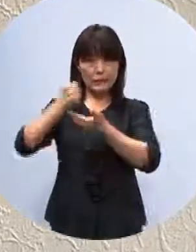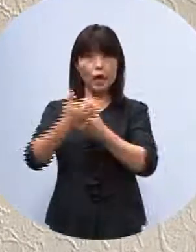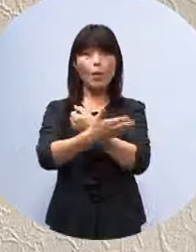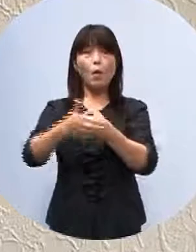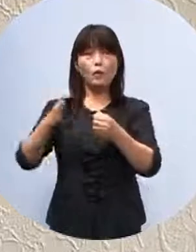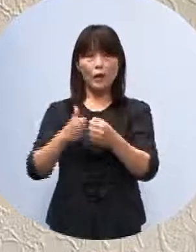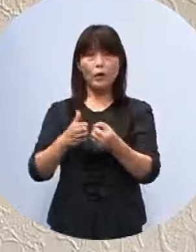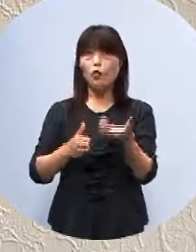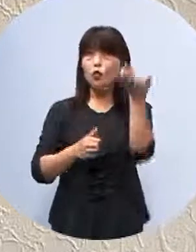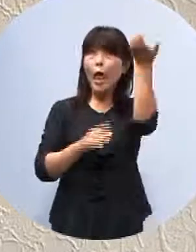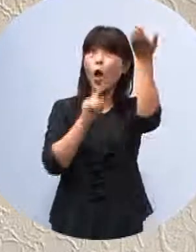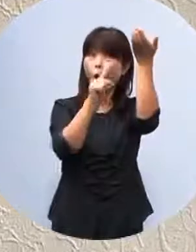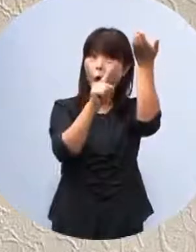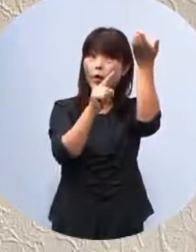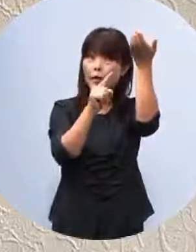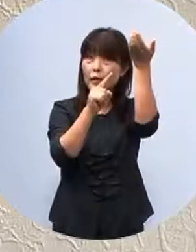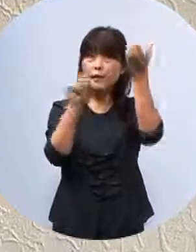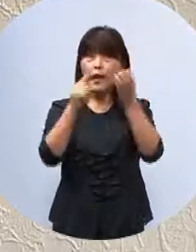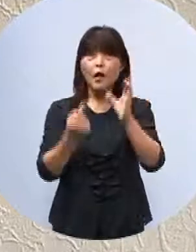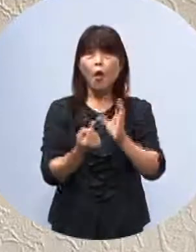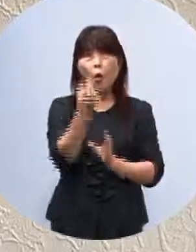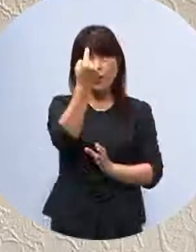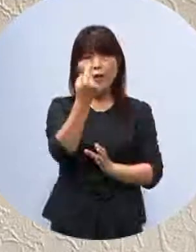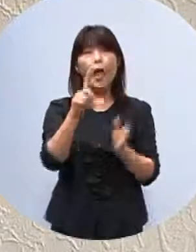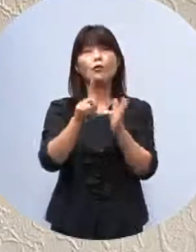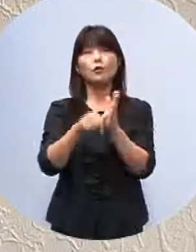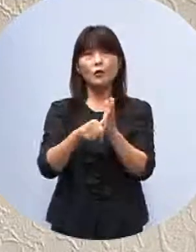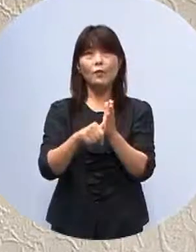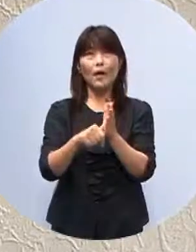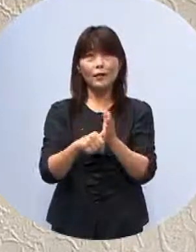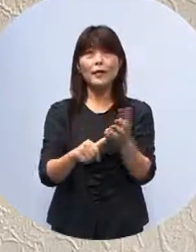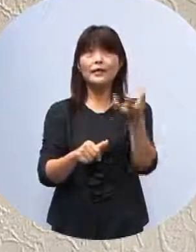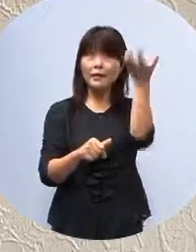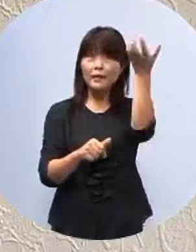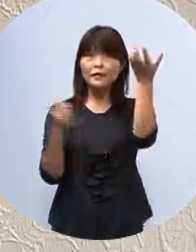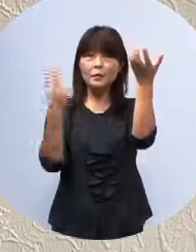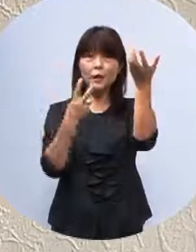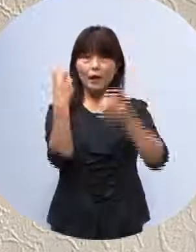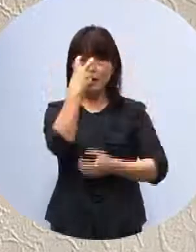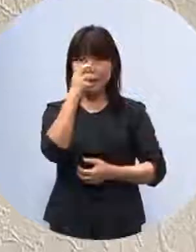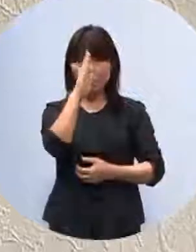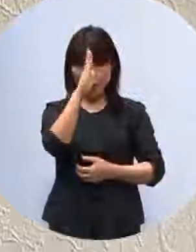災警報器。いざという時のために設置や点検をお願いします。